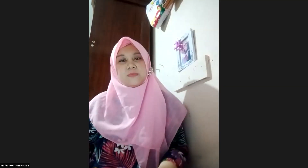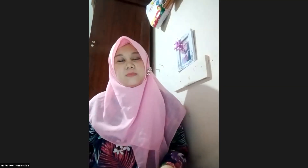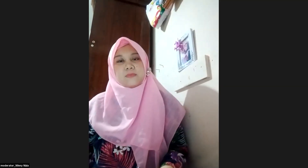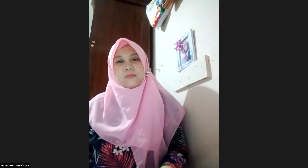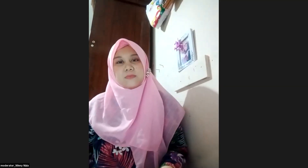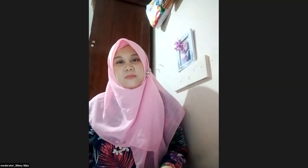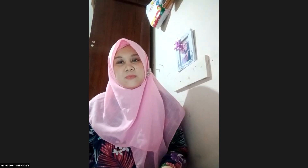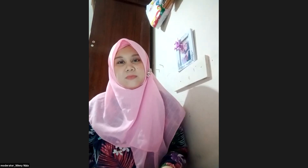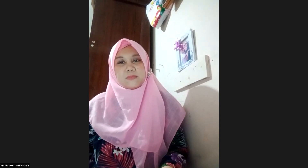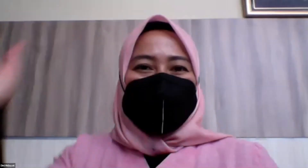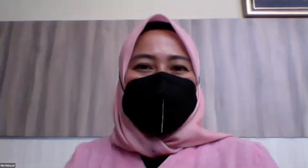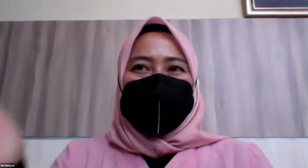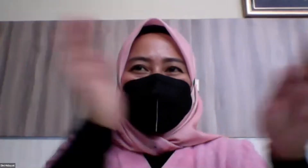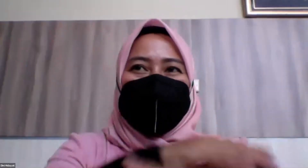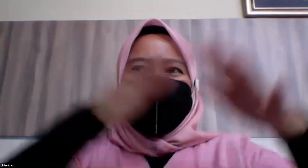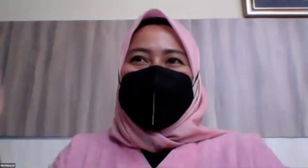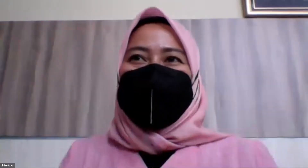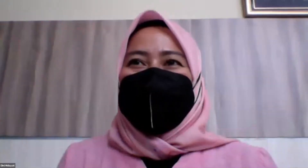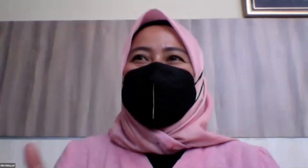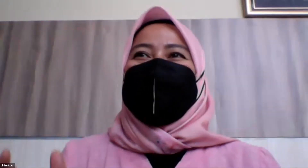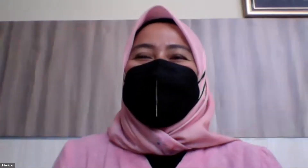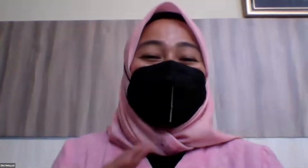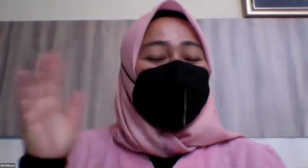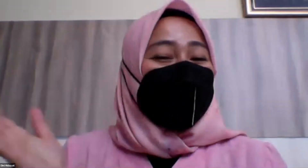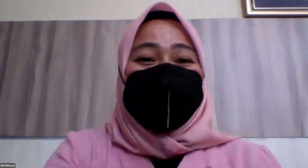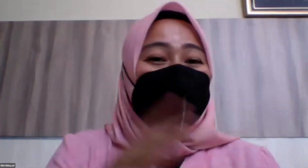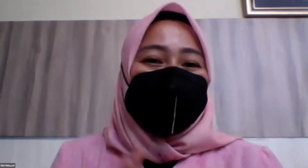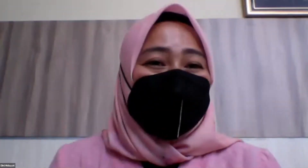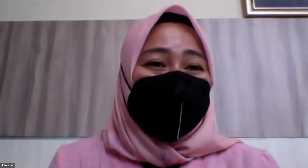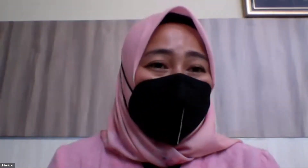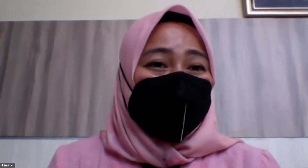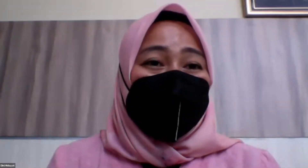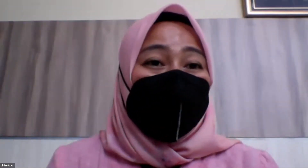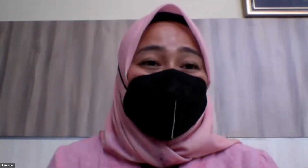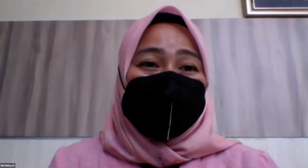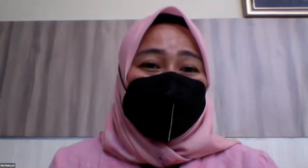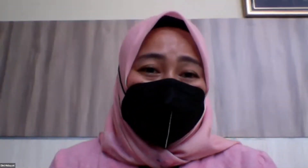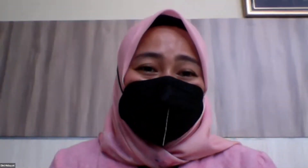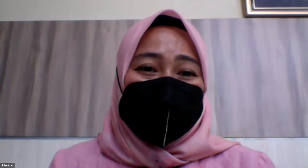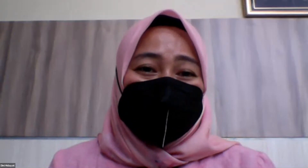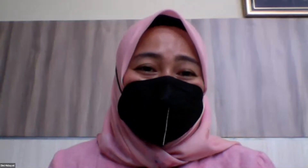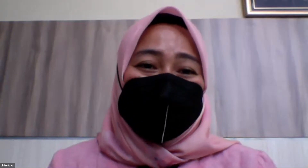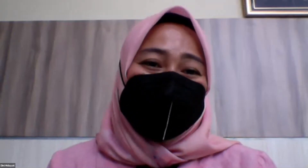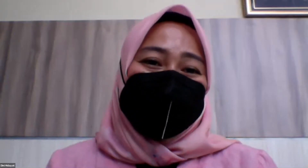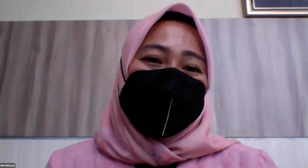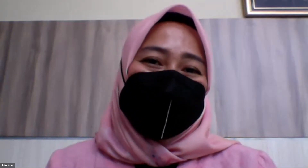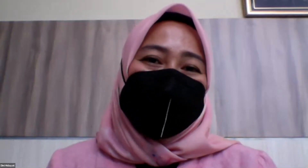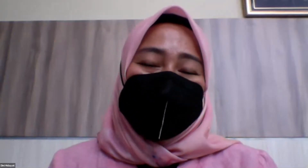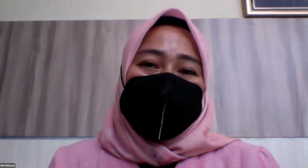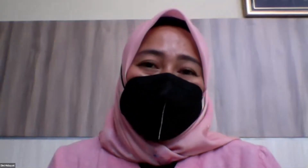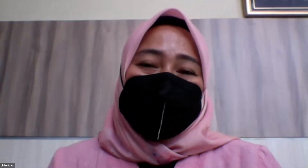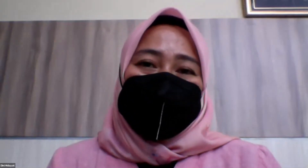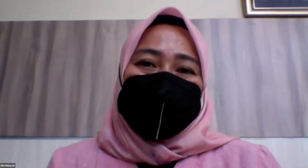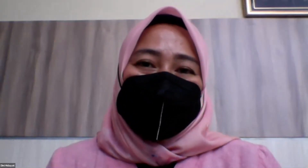bahasa Sunda, bahasa Indonesianya. Udaranya malah jadi ada sirkulasi udaranya, jadi malah nggak bagus gitu ya. Jadi ada di situ gitu.